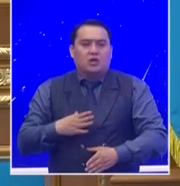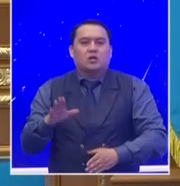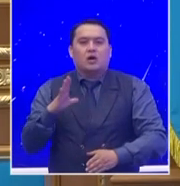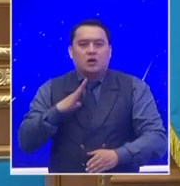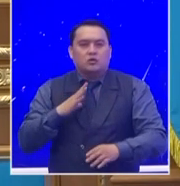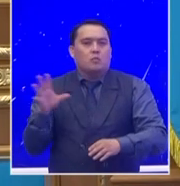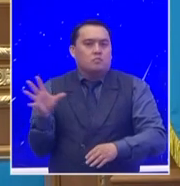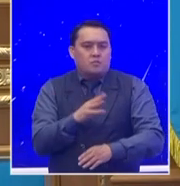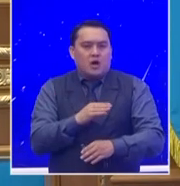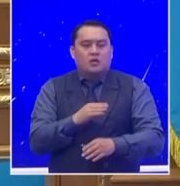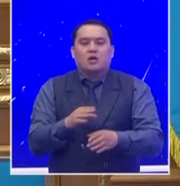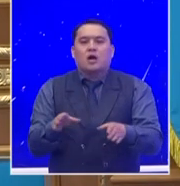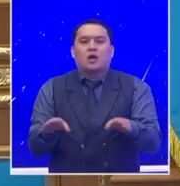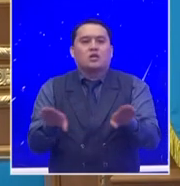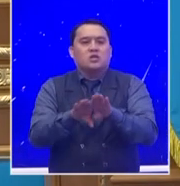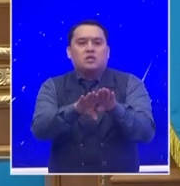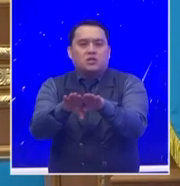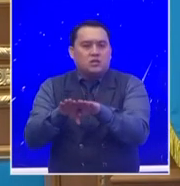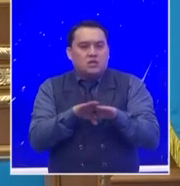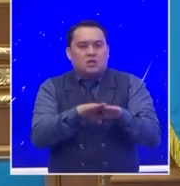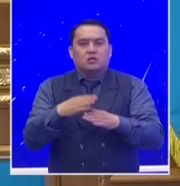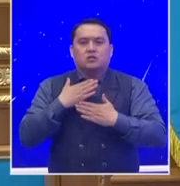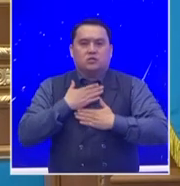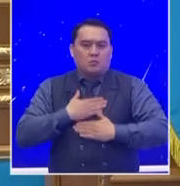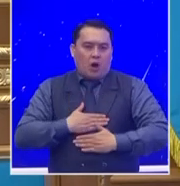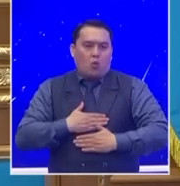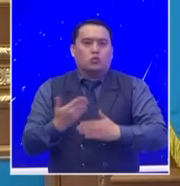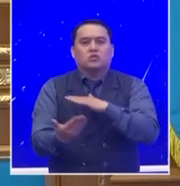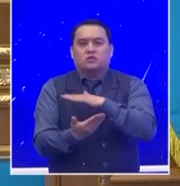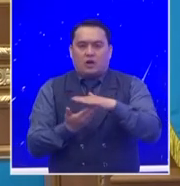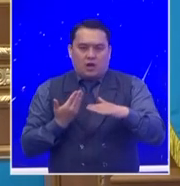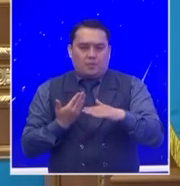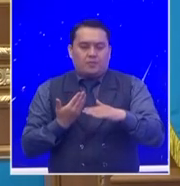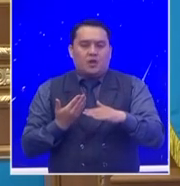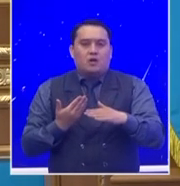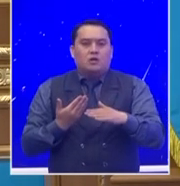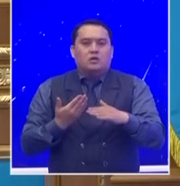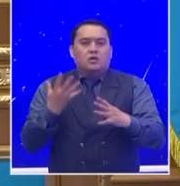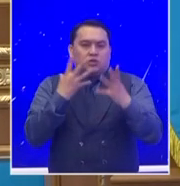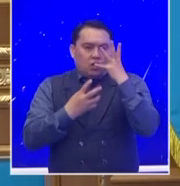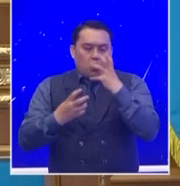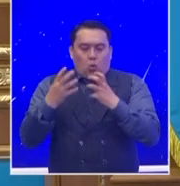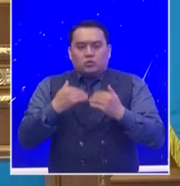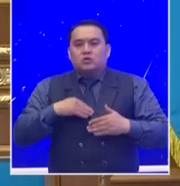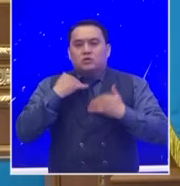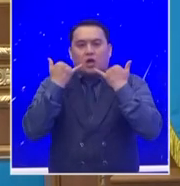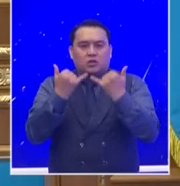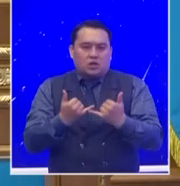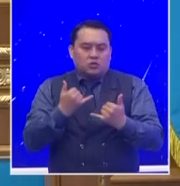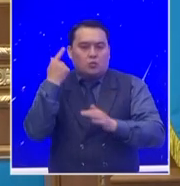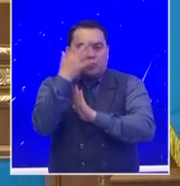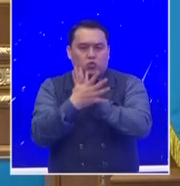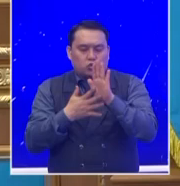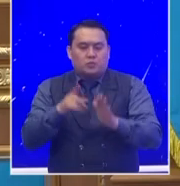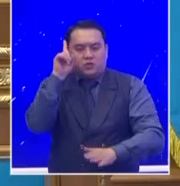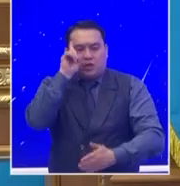Бүкіл халықты жұдырықтай жұмылуға, сабыр сақтауға шақырамын. Бұл күрделі жағдайды бәріміз бірге